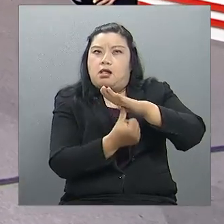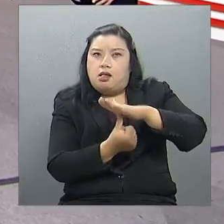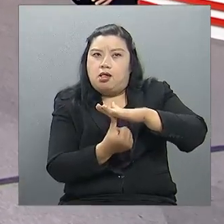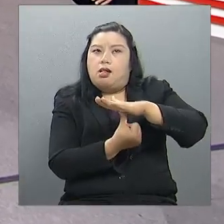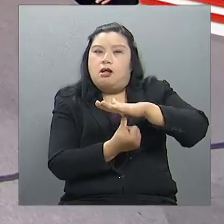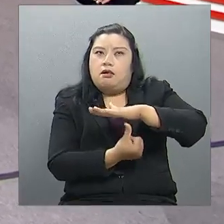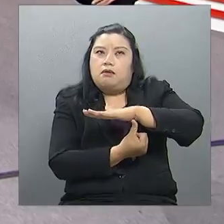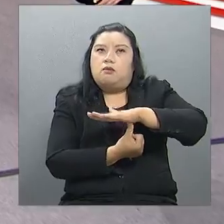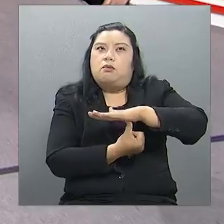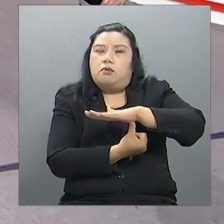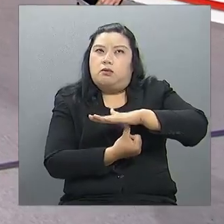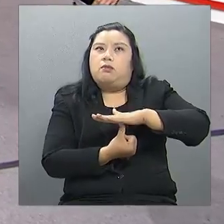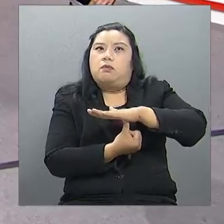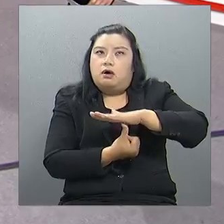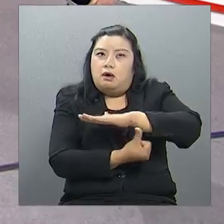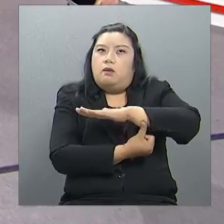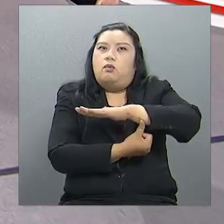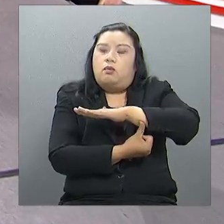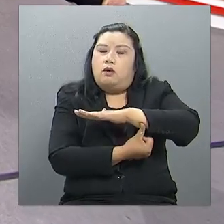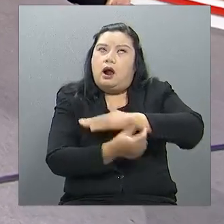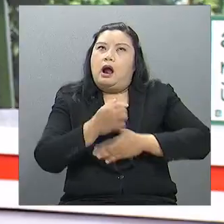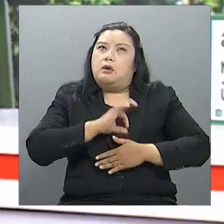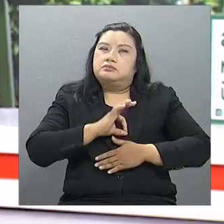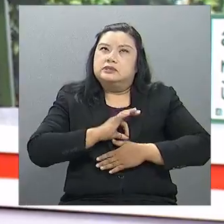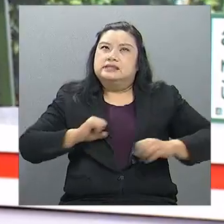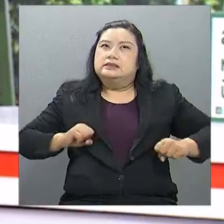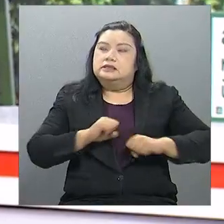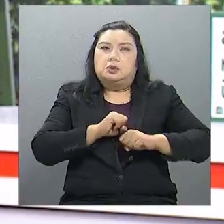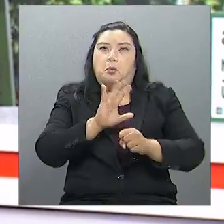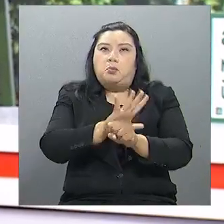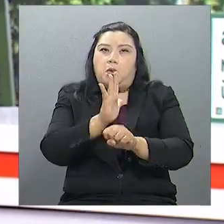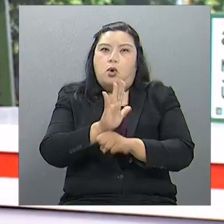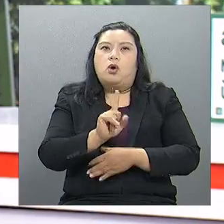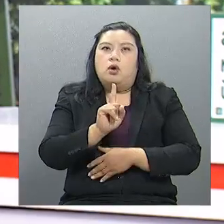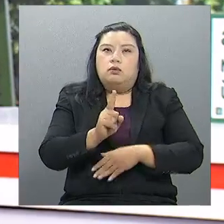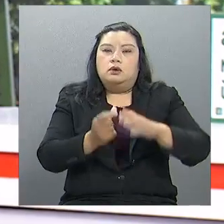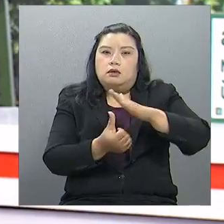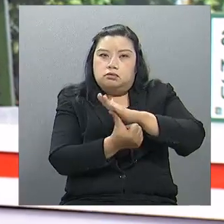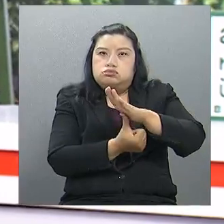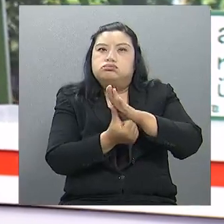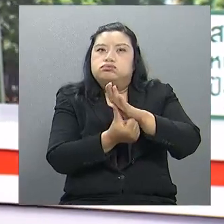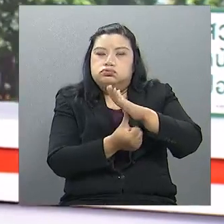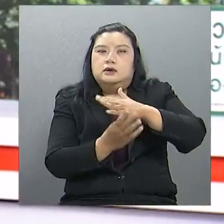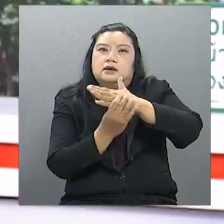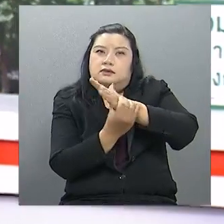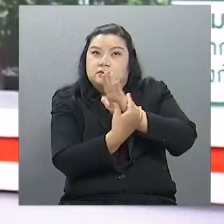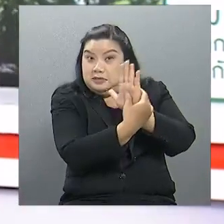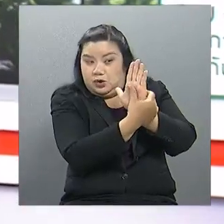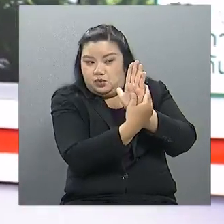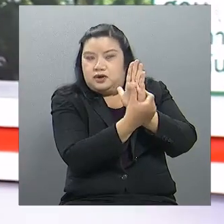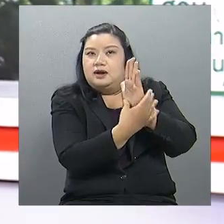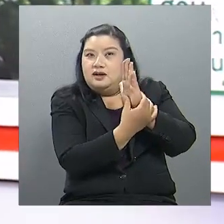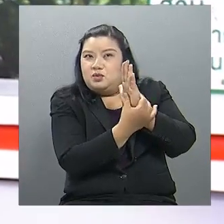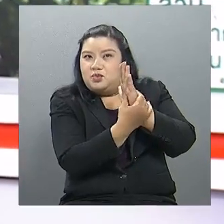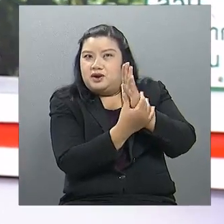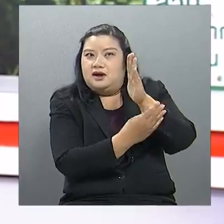เดีวมัไม่มบápLaเอมันจะงชัหือกดเจ